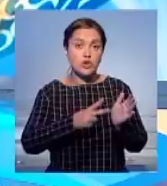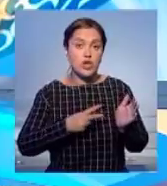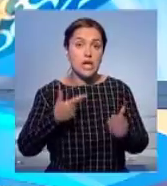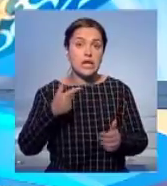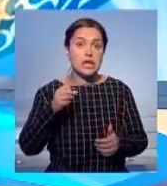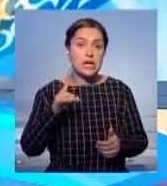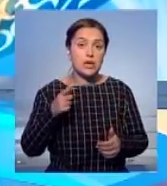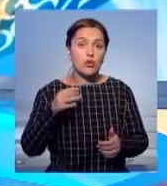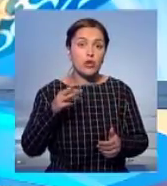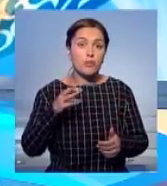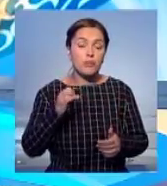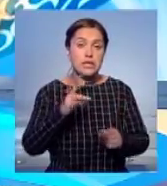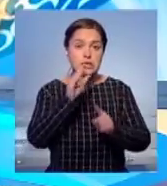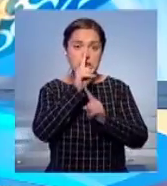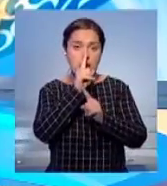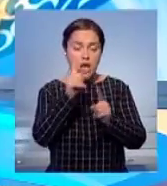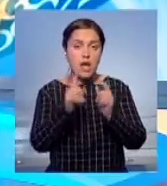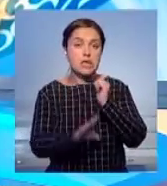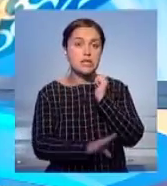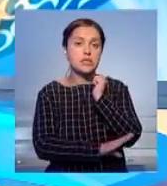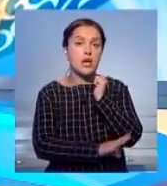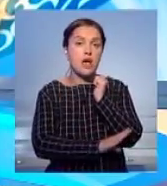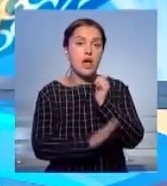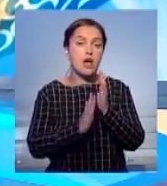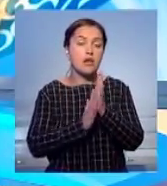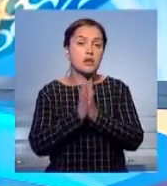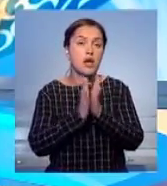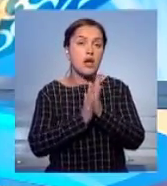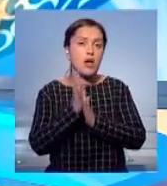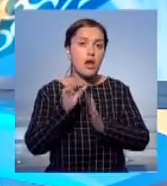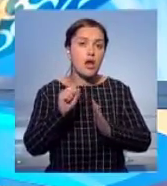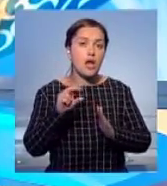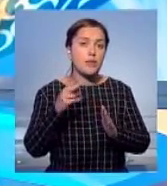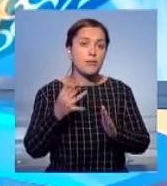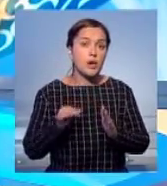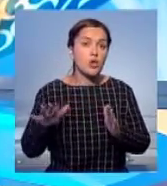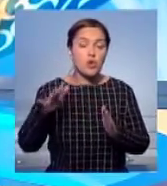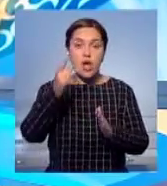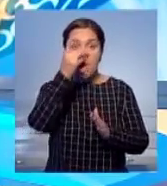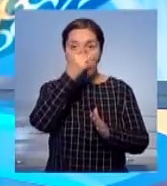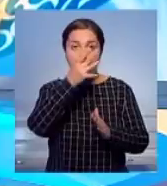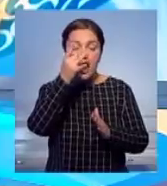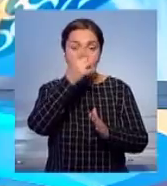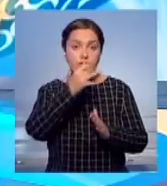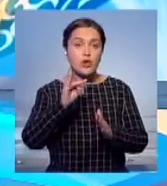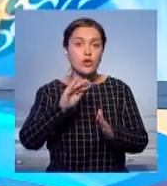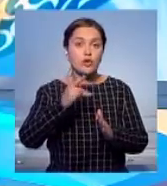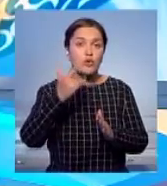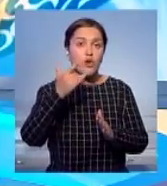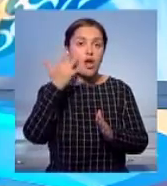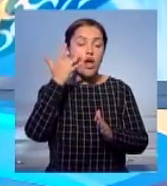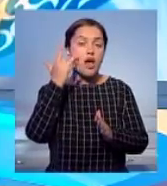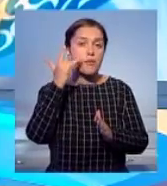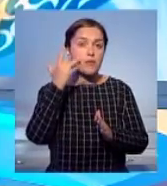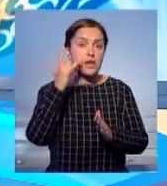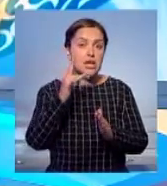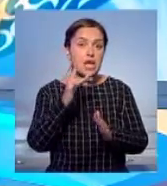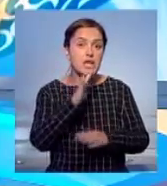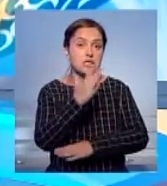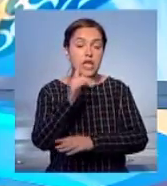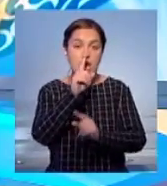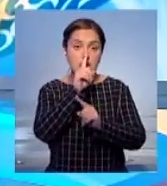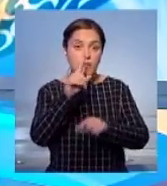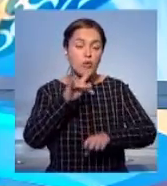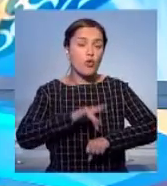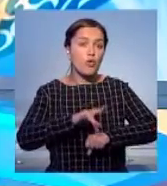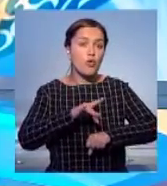герготман из экзотических сортов деревьев, растущих на альпийских лугах, в африканских саваннах и южноамериканских джунглях. О необычном